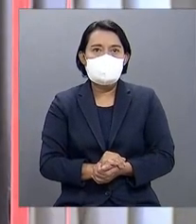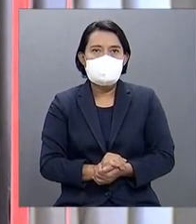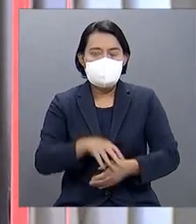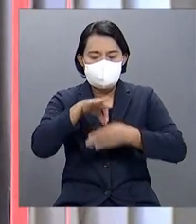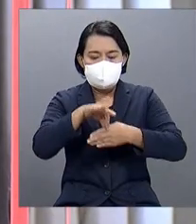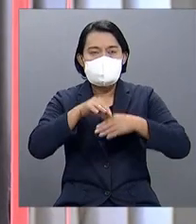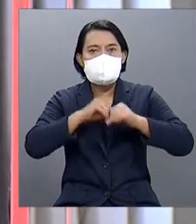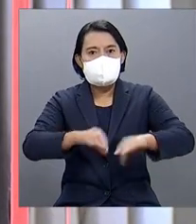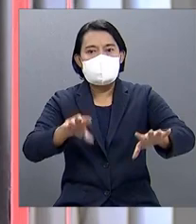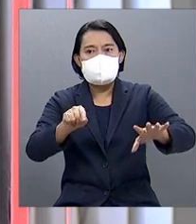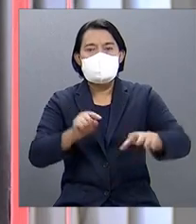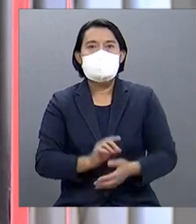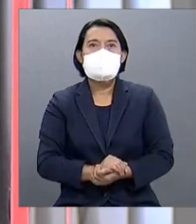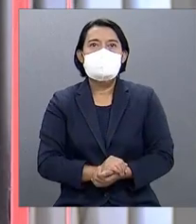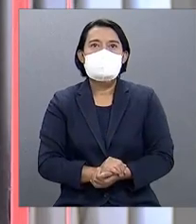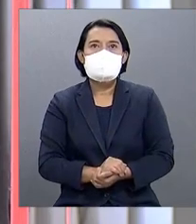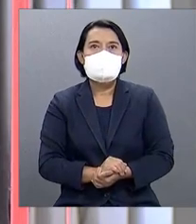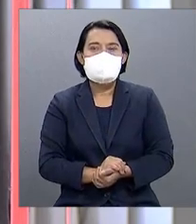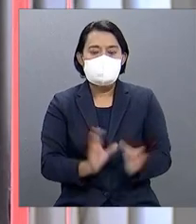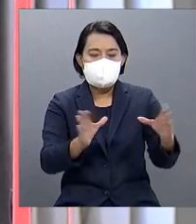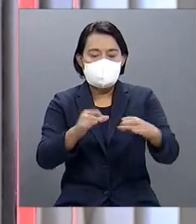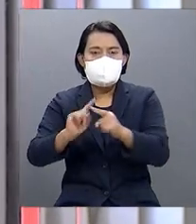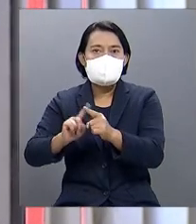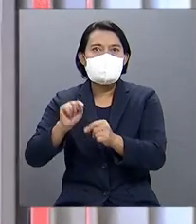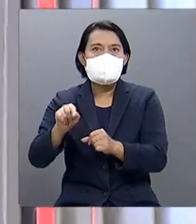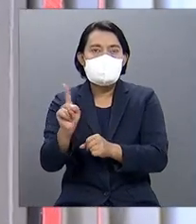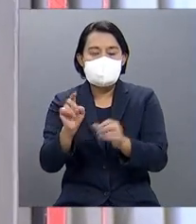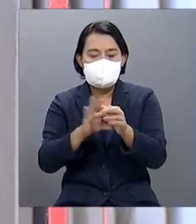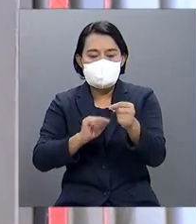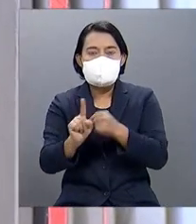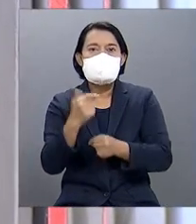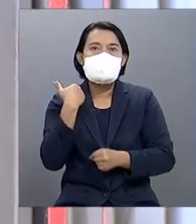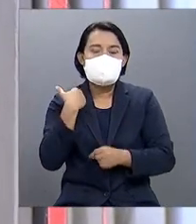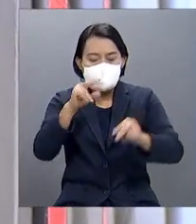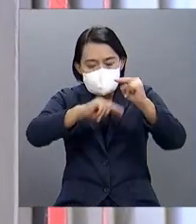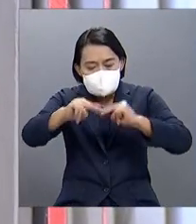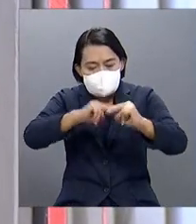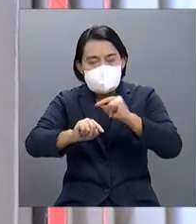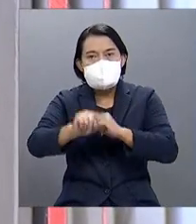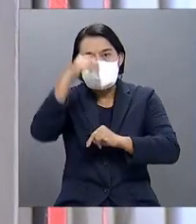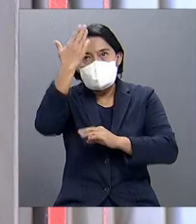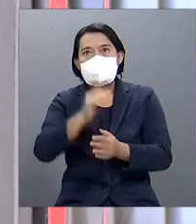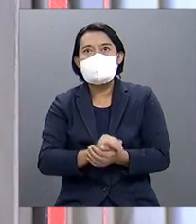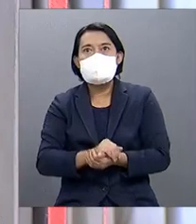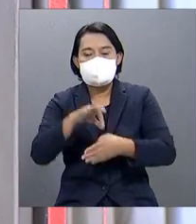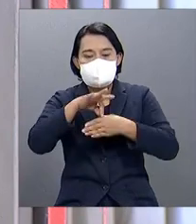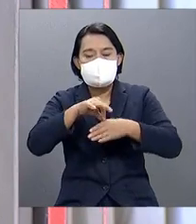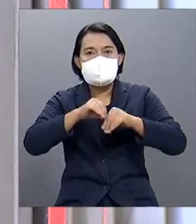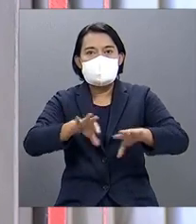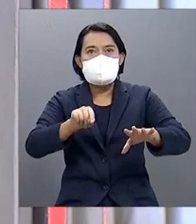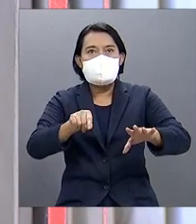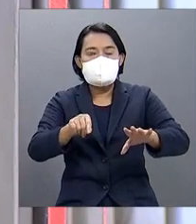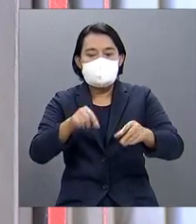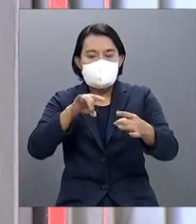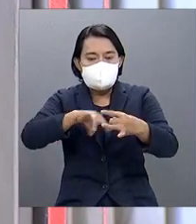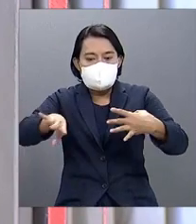าะตามไลน์กลุ่มต่างๆเนี่ยมาละตอนเช้าตอนไรเนี่ยตรวจสอบให้ดีนะครับถ้าเกิดคุณแชร์ข้อมูลที่ไม่ถูกต้องเนี่ยคุณอาจจะโดน